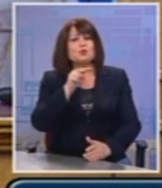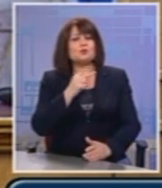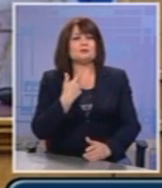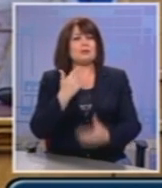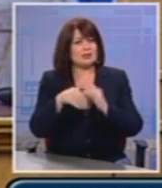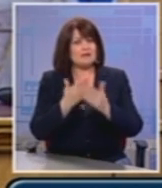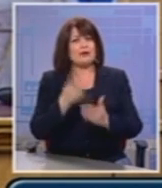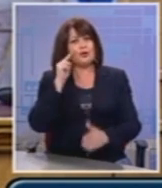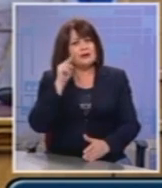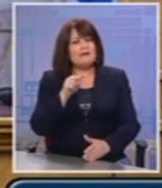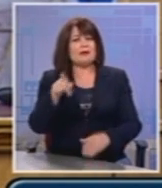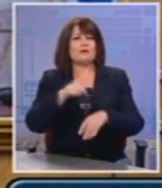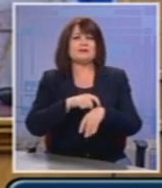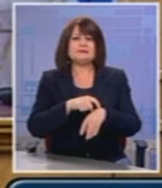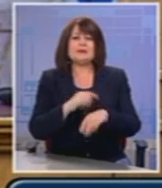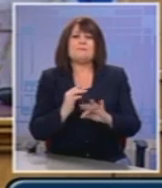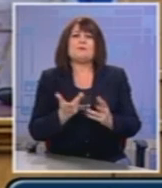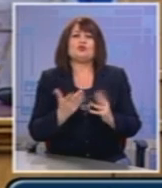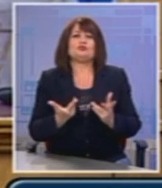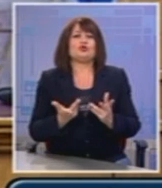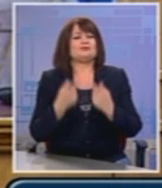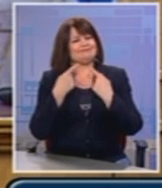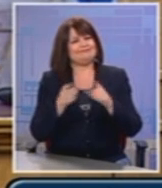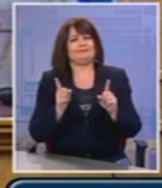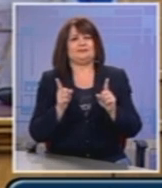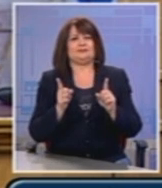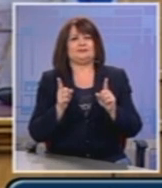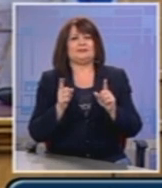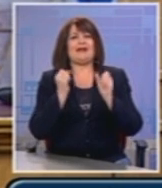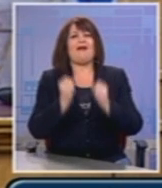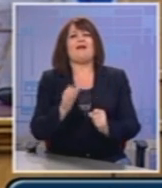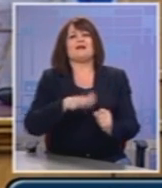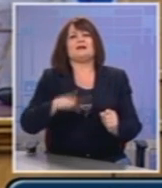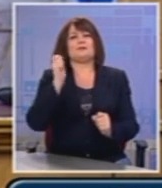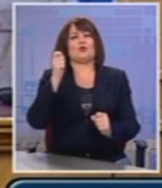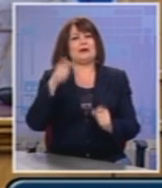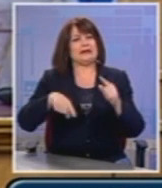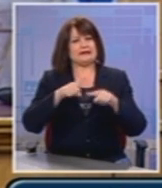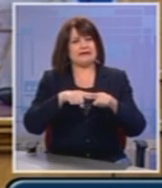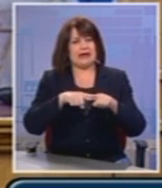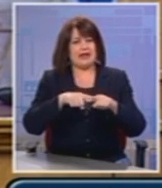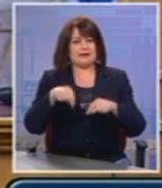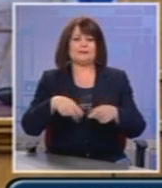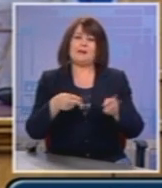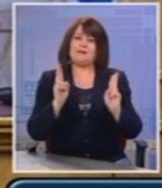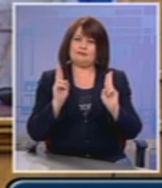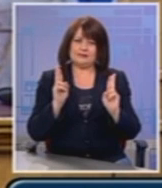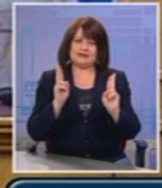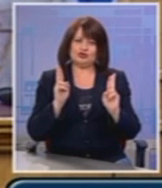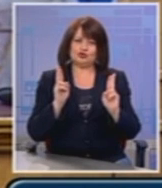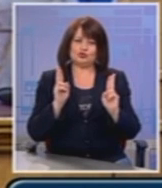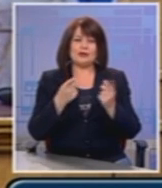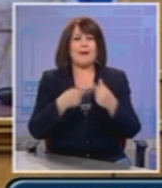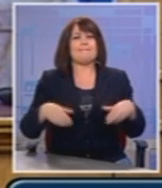ενδιαφέρον να βλέπω τώρα το πόσο εντελώς διαφορετική είναι η κατάσταση από πολιτικής άποψης στην ελλάδα σήμερα ελπίζω λοιπόν πως η